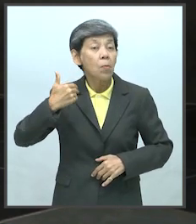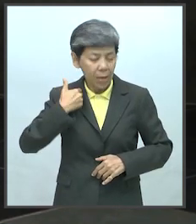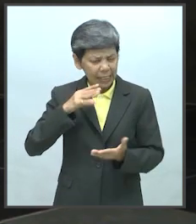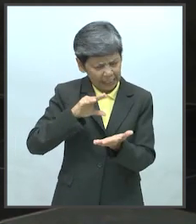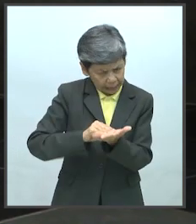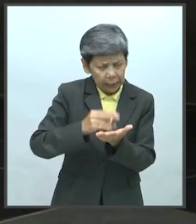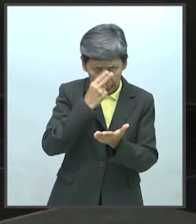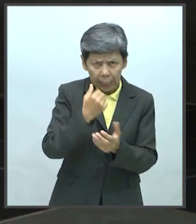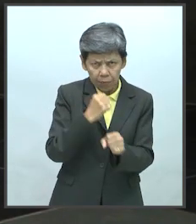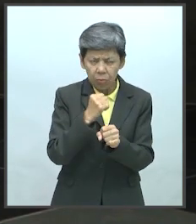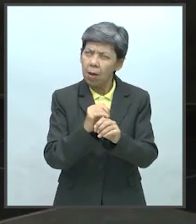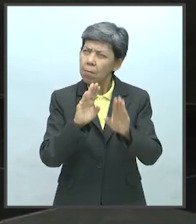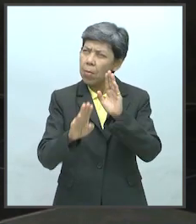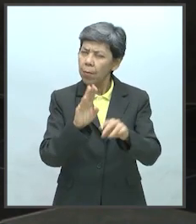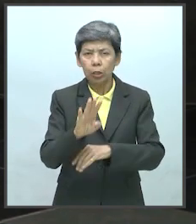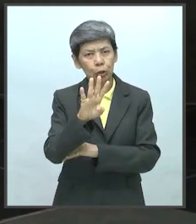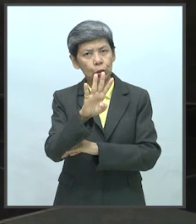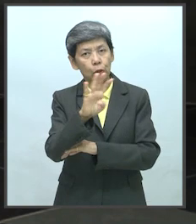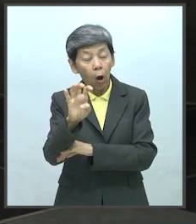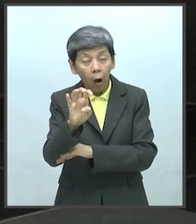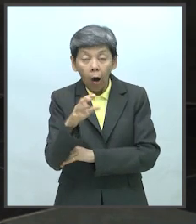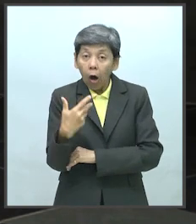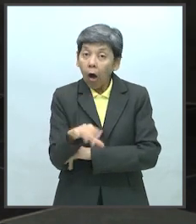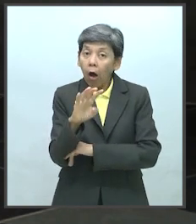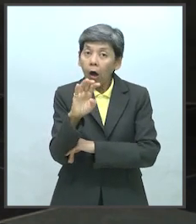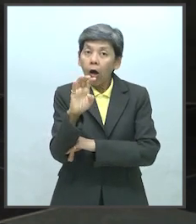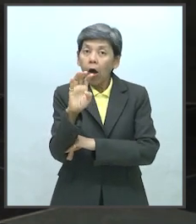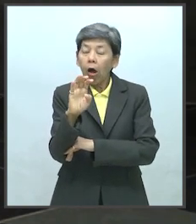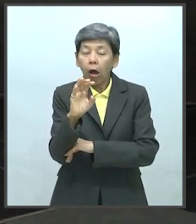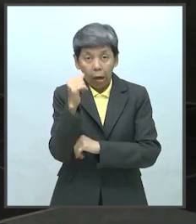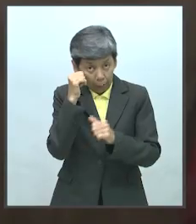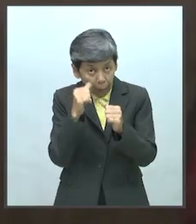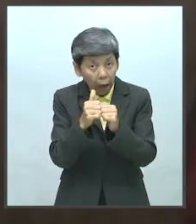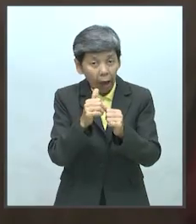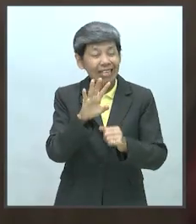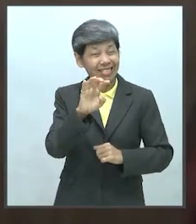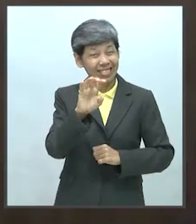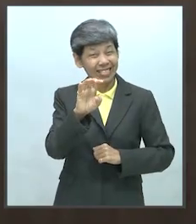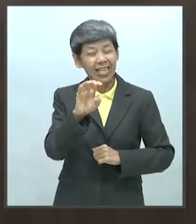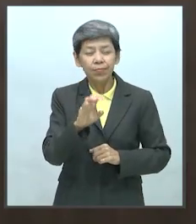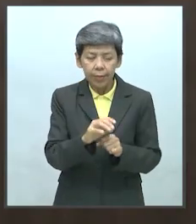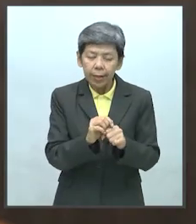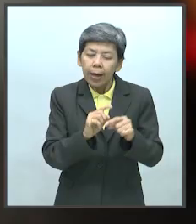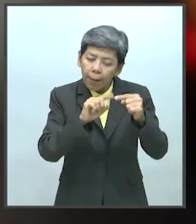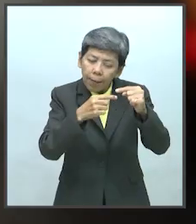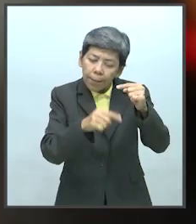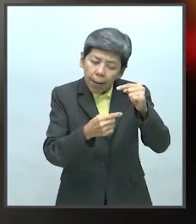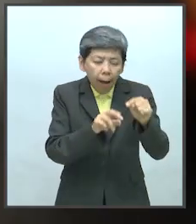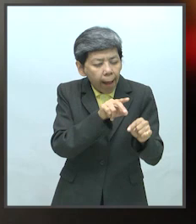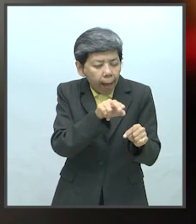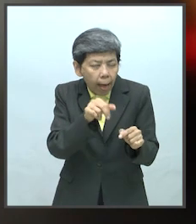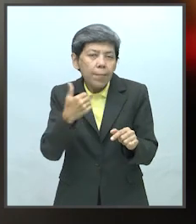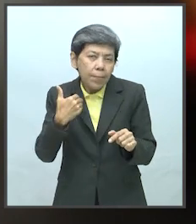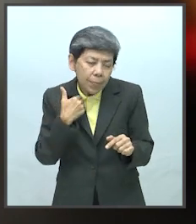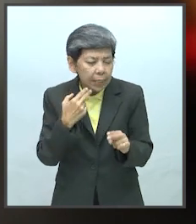ทยเท่าที่มีบันทึกไว้เนี่ยจะมีอยู่ประมาณ400กว่าชนิด แล้วจำไหวแล้วคะ ครับแต่ว่า400กว่าชนิดก็อาจจะแยกย่อยมาหน้า